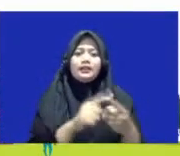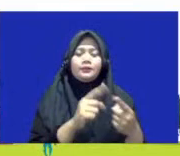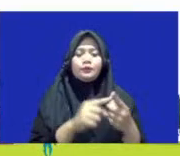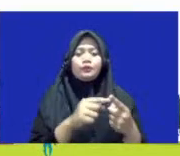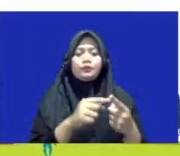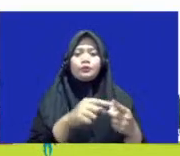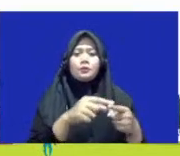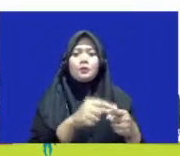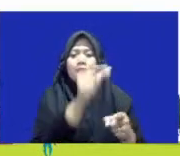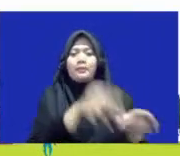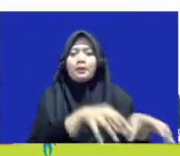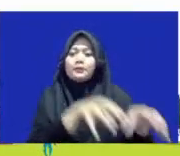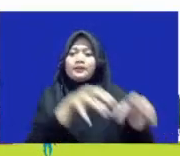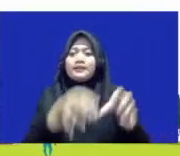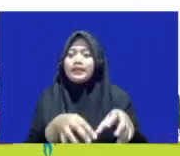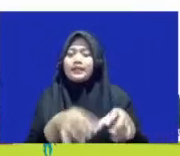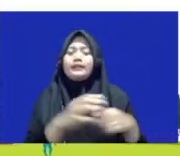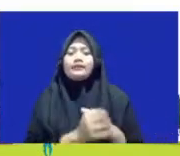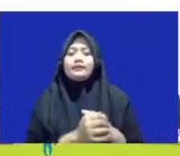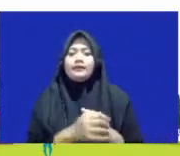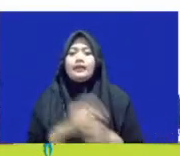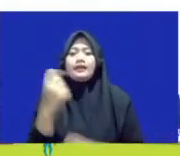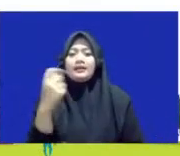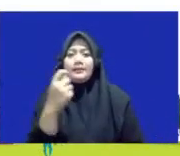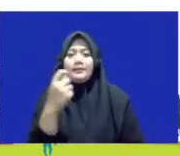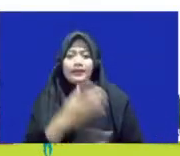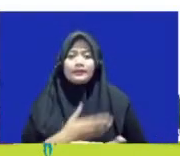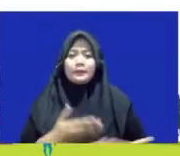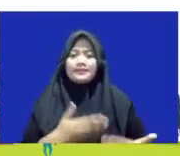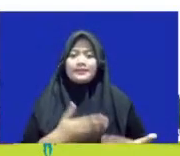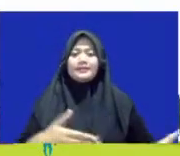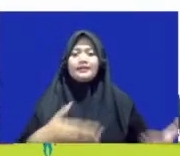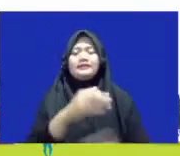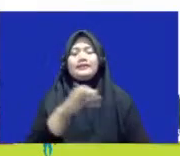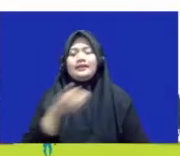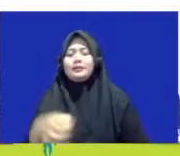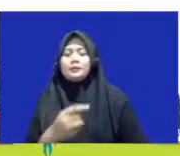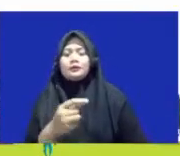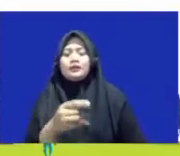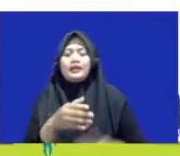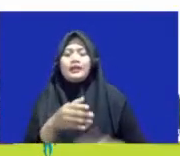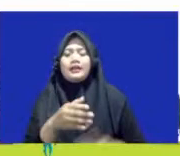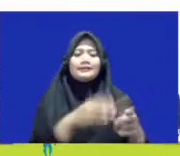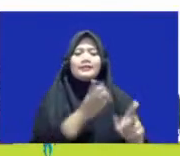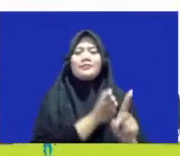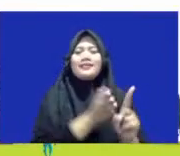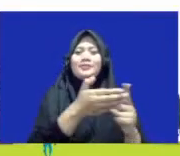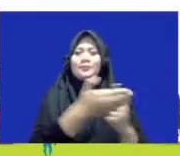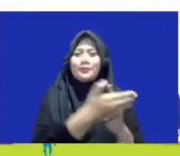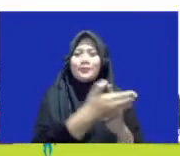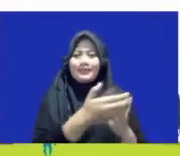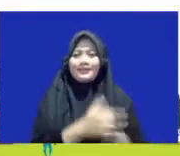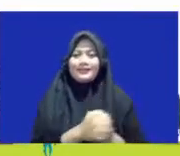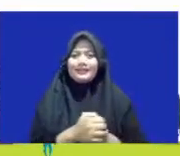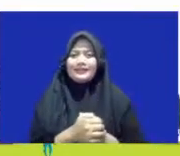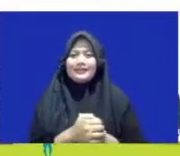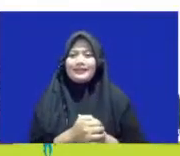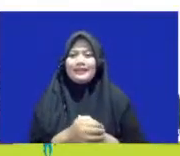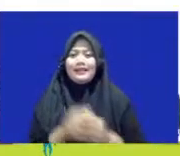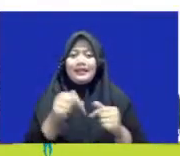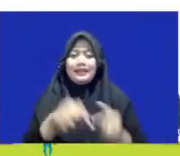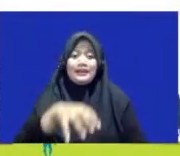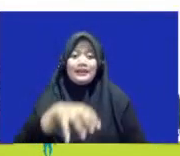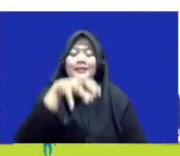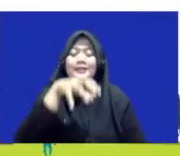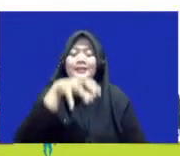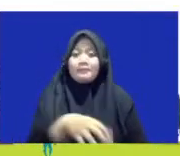mana Kementerian Sosial adalah sebagai koordinator klaster pengungsian dan perlindungan. Inilah tempatnya